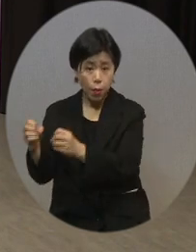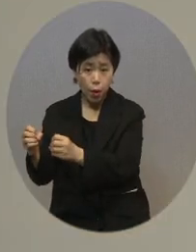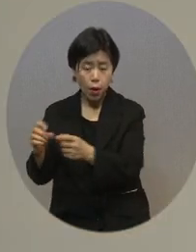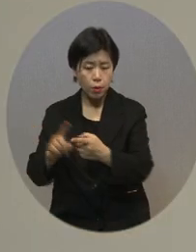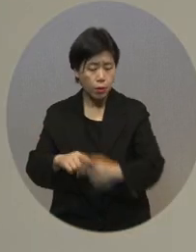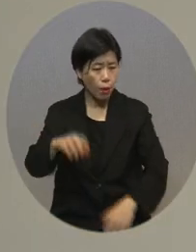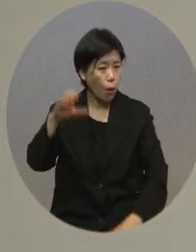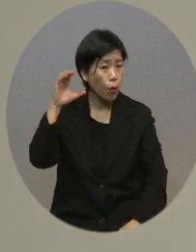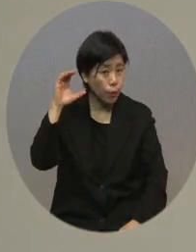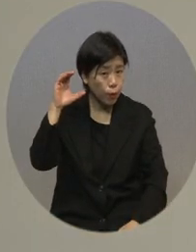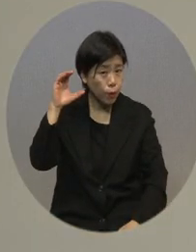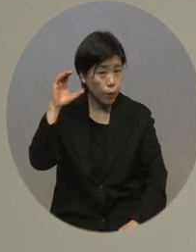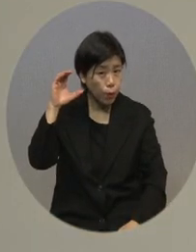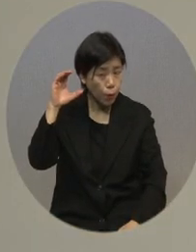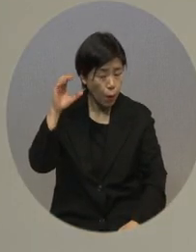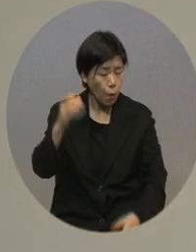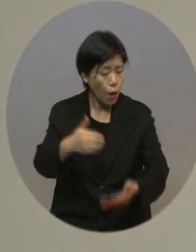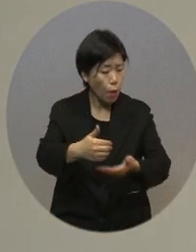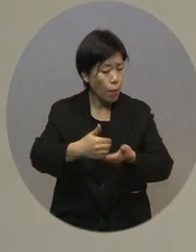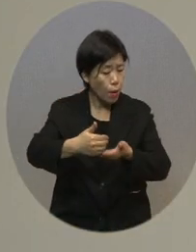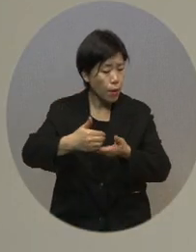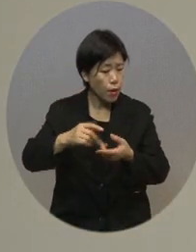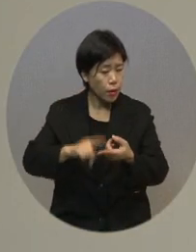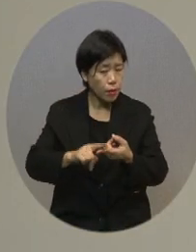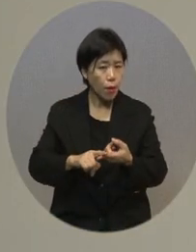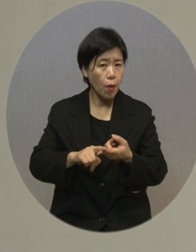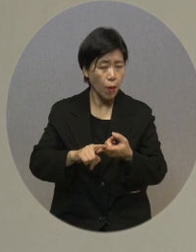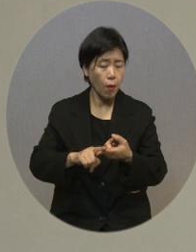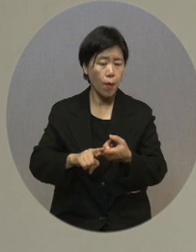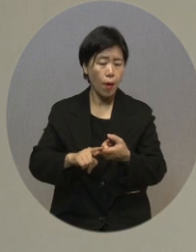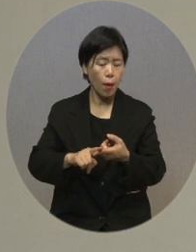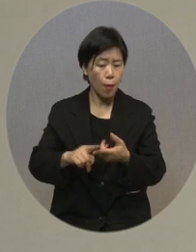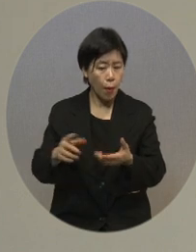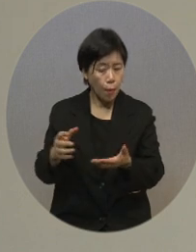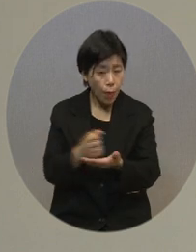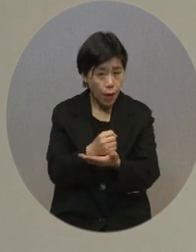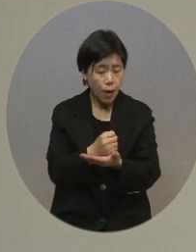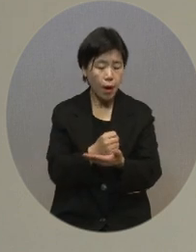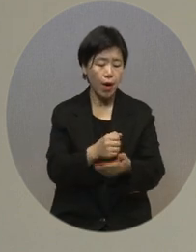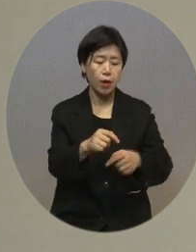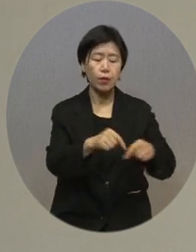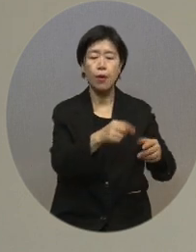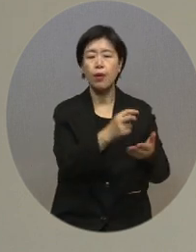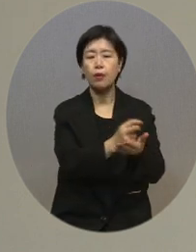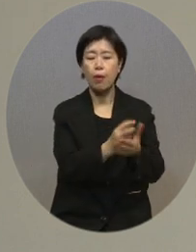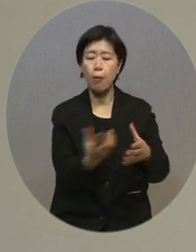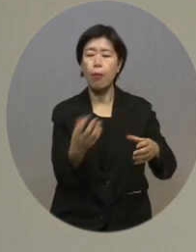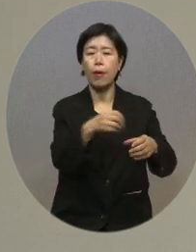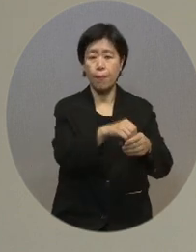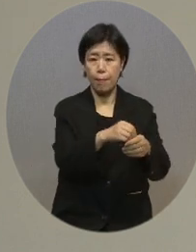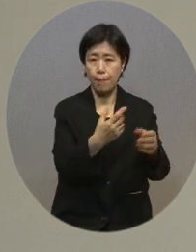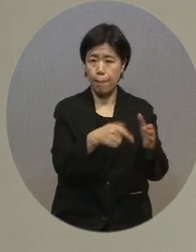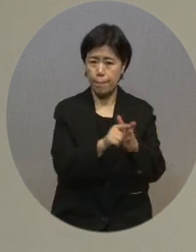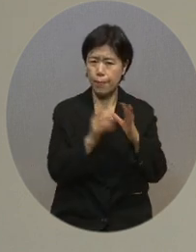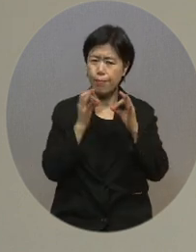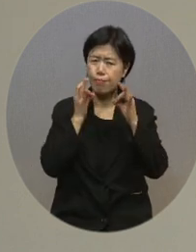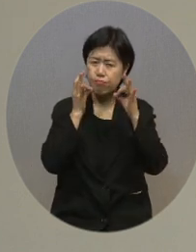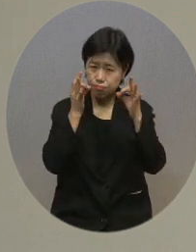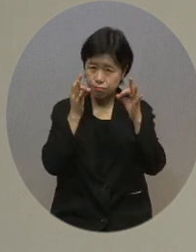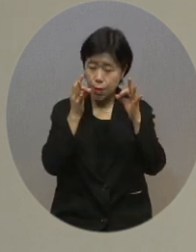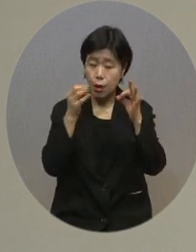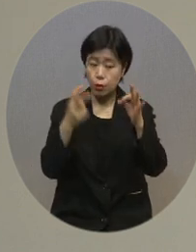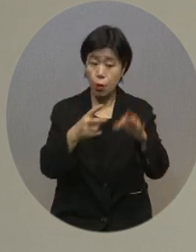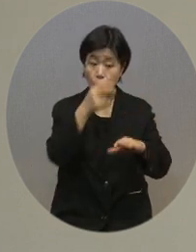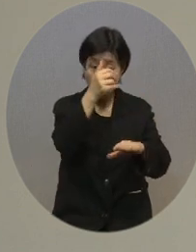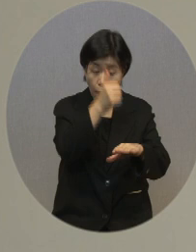경청을 하고 그게 정책에 반영이 될 수 있도록 그렇게 노력하고 반영돼서 노력한 결과에 대해서